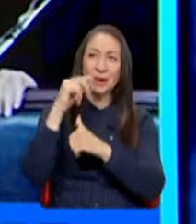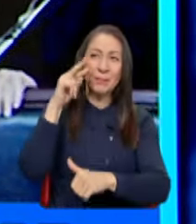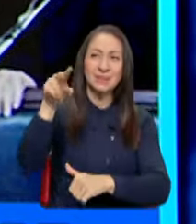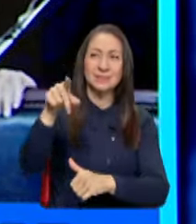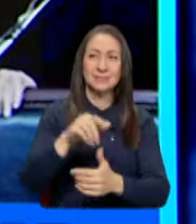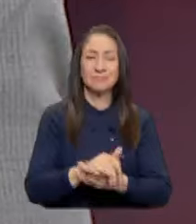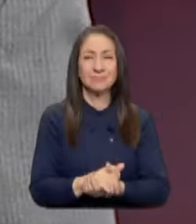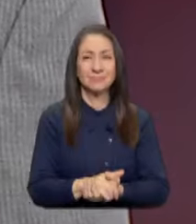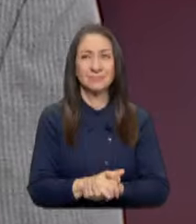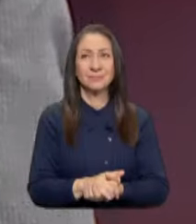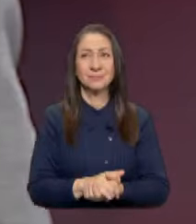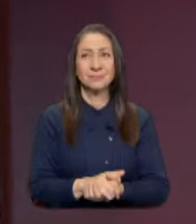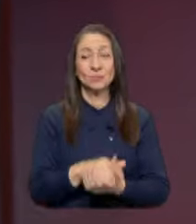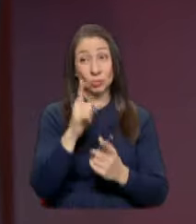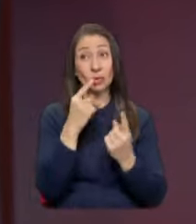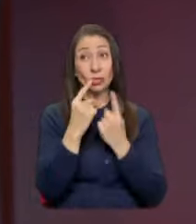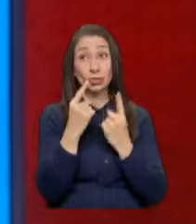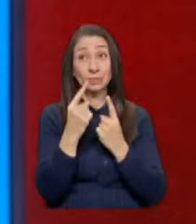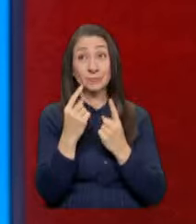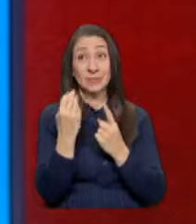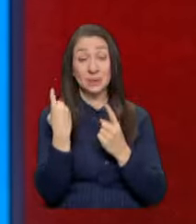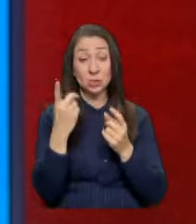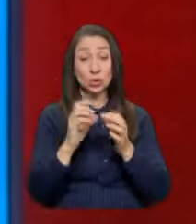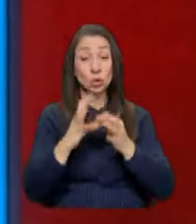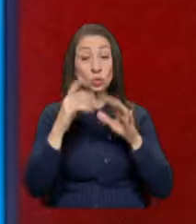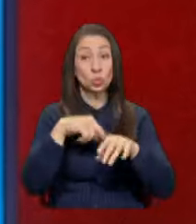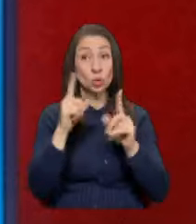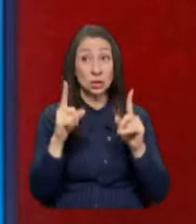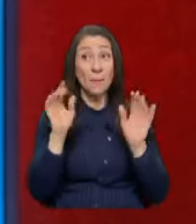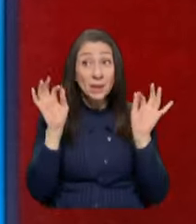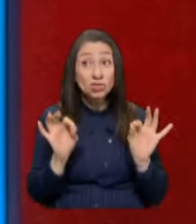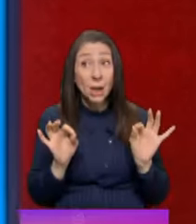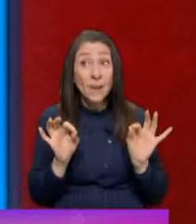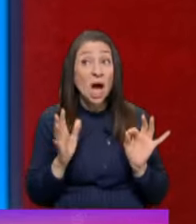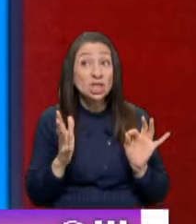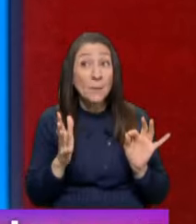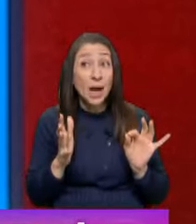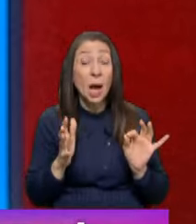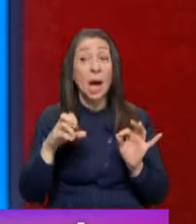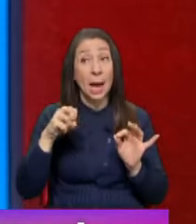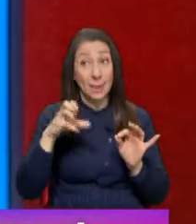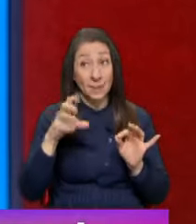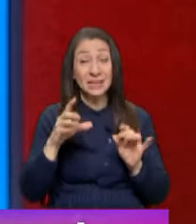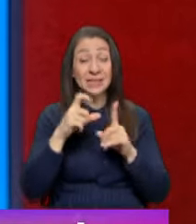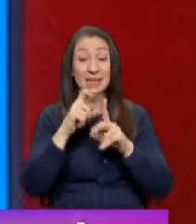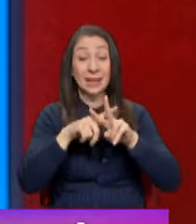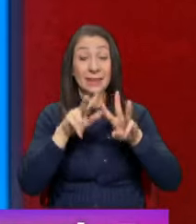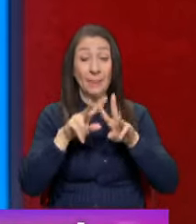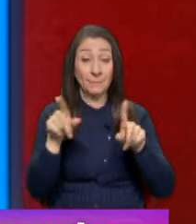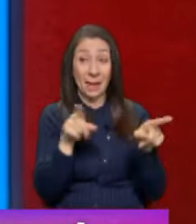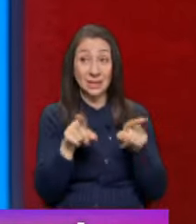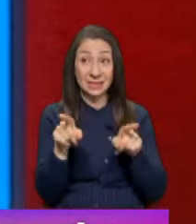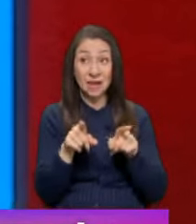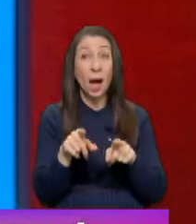baksın şimdi bundu da konuşalım yeni bir çözüm süreci başlayacak mı acaba AK Parti ve den parti